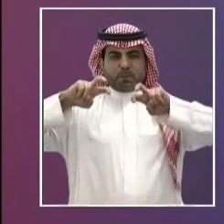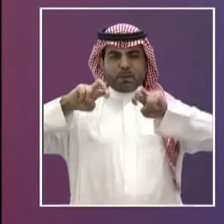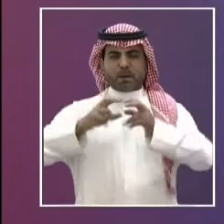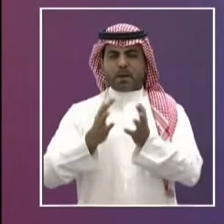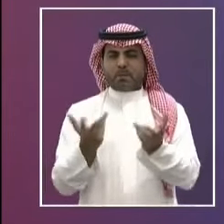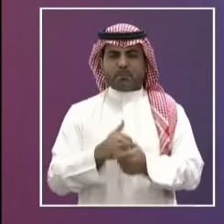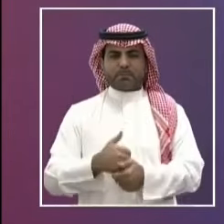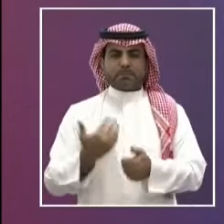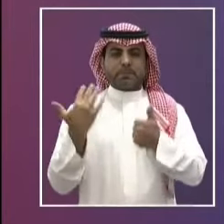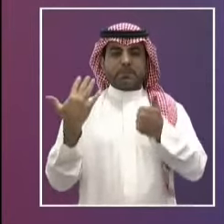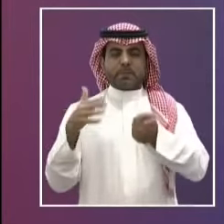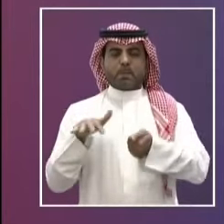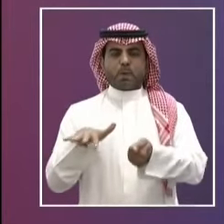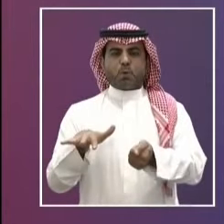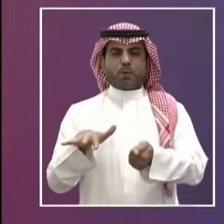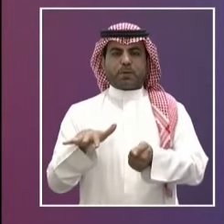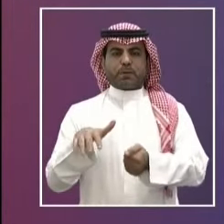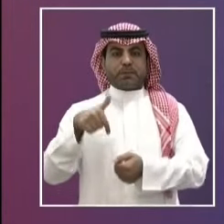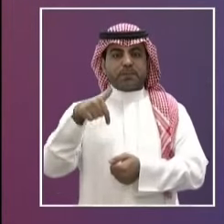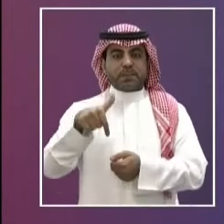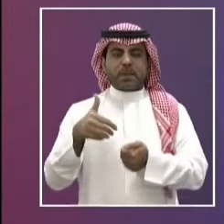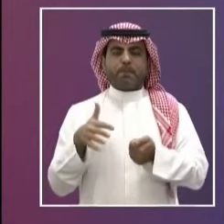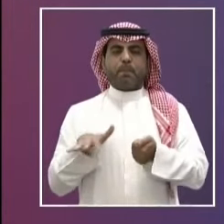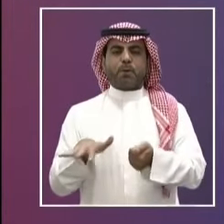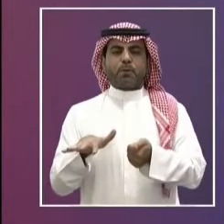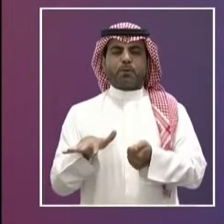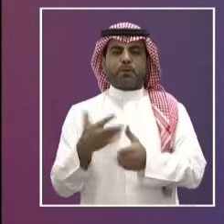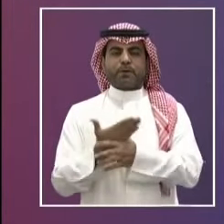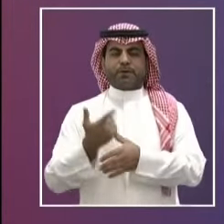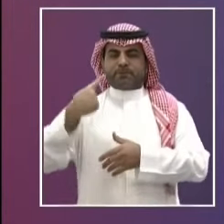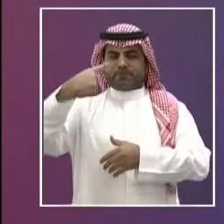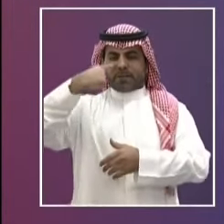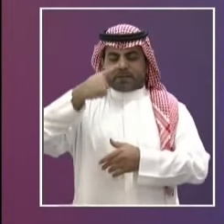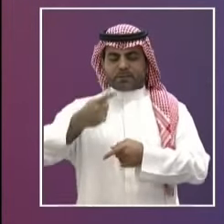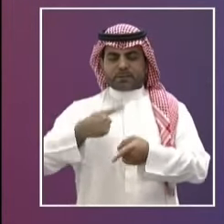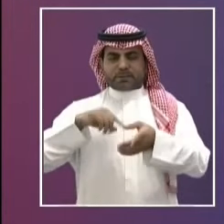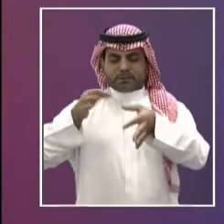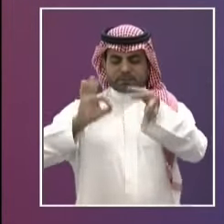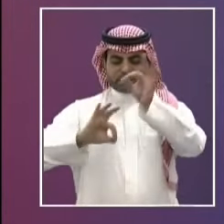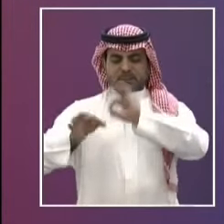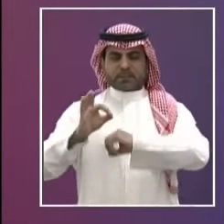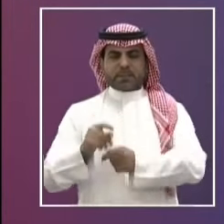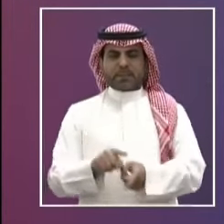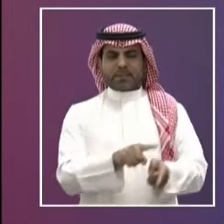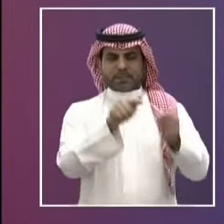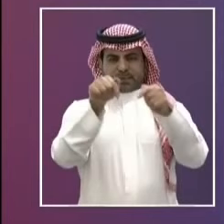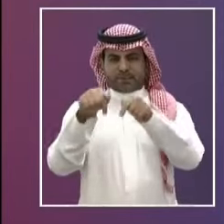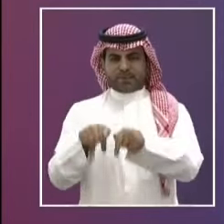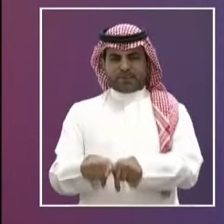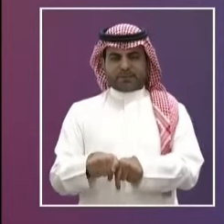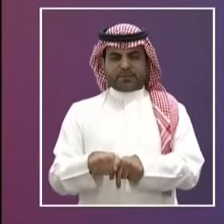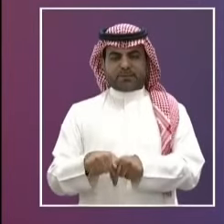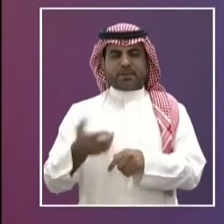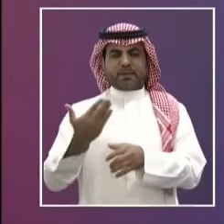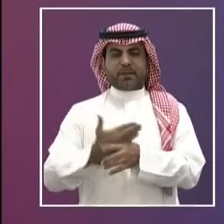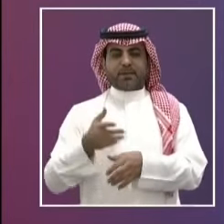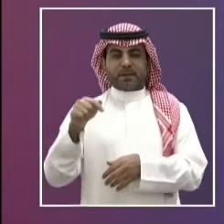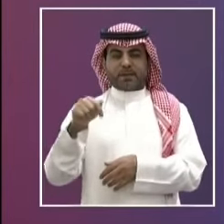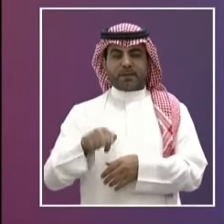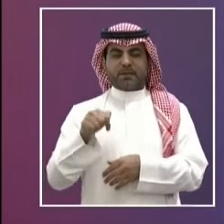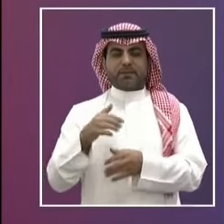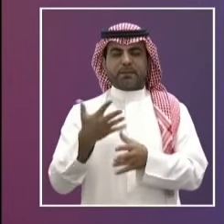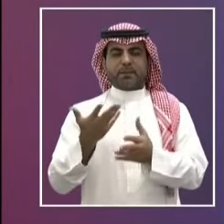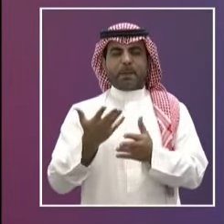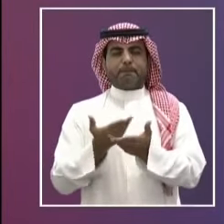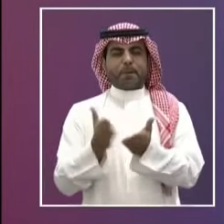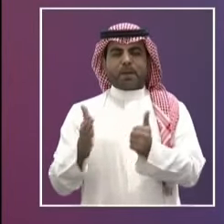من 6.5 مليون فحص مخبري تم إجراؤه ولله الحمد منذ بدء الجائحة، وهذه الفحوص المخبرية تقدم